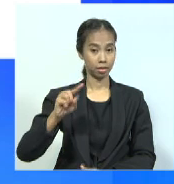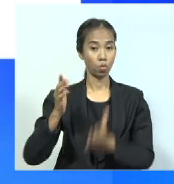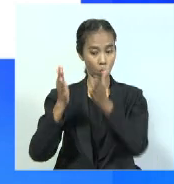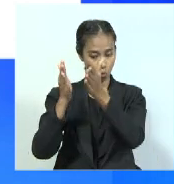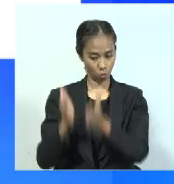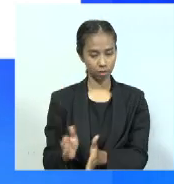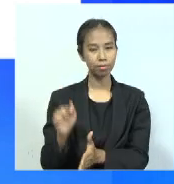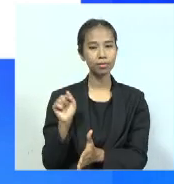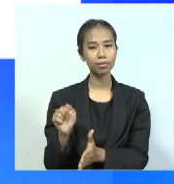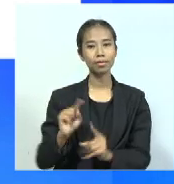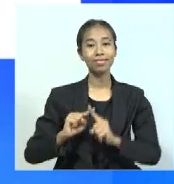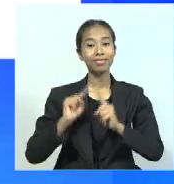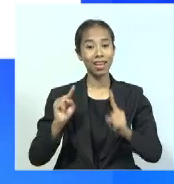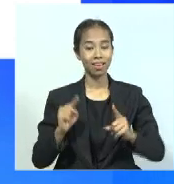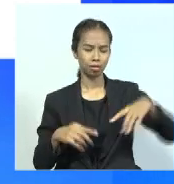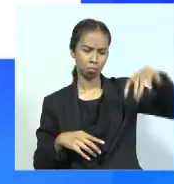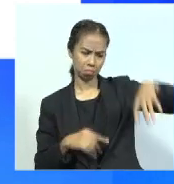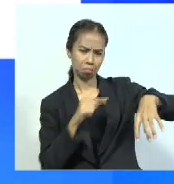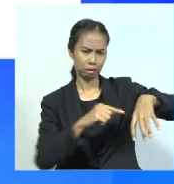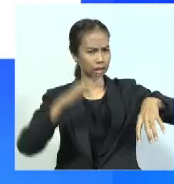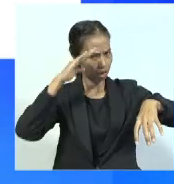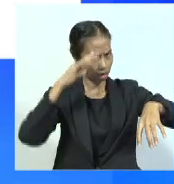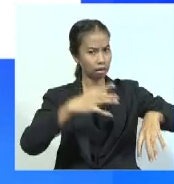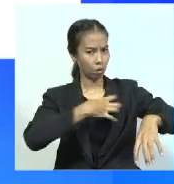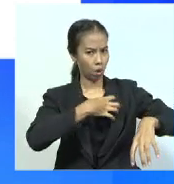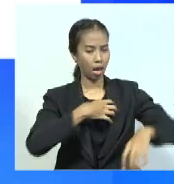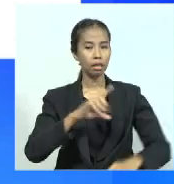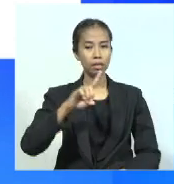525,621 คนค่ะแต่ว่าทางกองทัพเนี่ยต้องการ